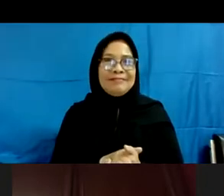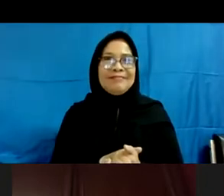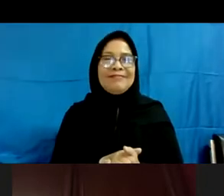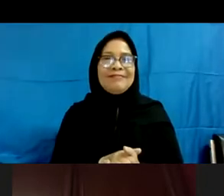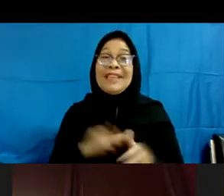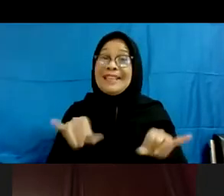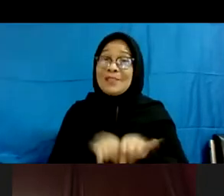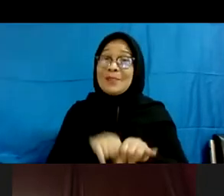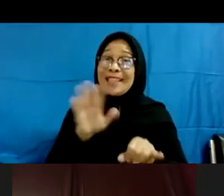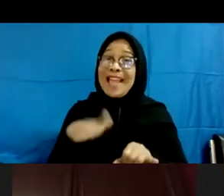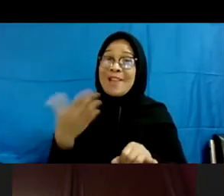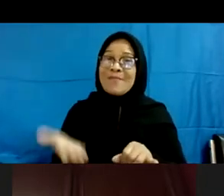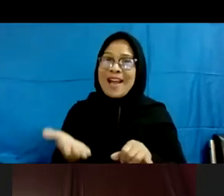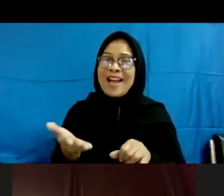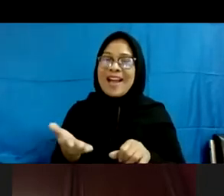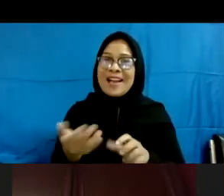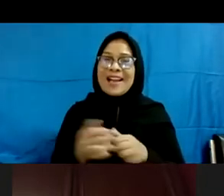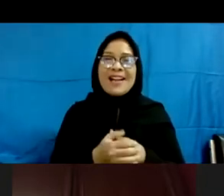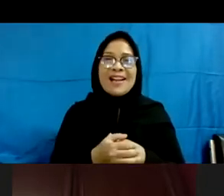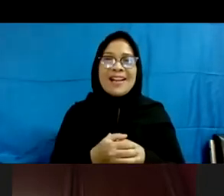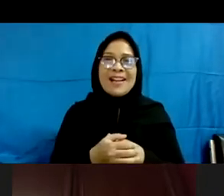Seperti apakah gerangan